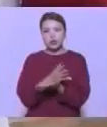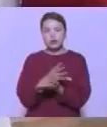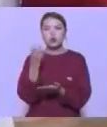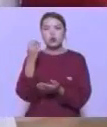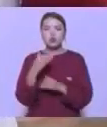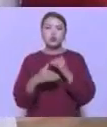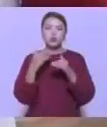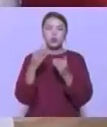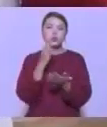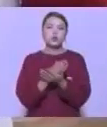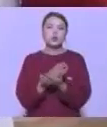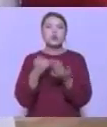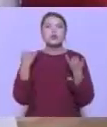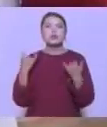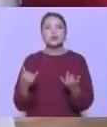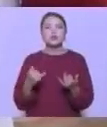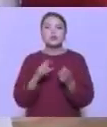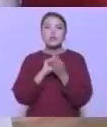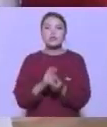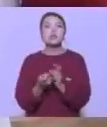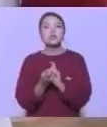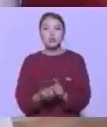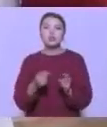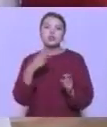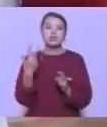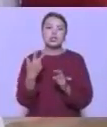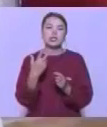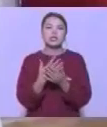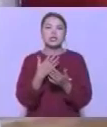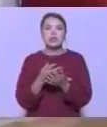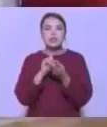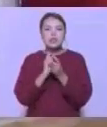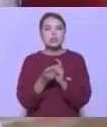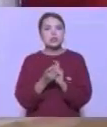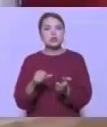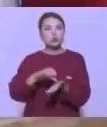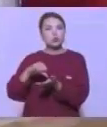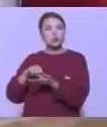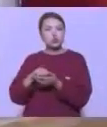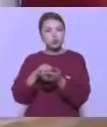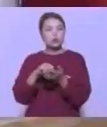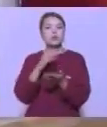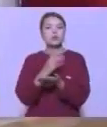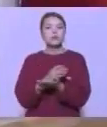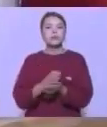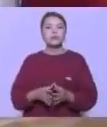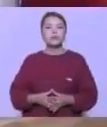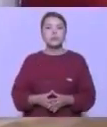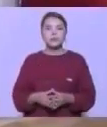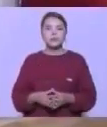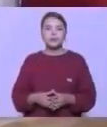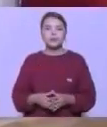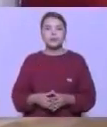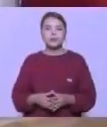Ендігі бүгінгі күресіп жатқан жарыстың өзінде 3-1 палуанымыз финалға шықты. Осында жұмыстардың бәрі